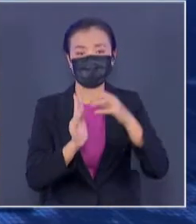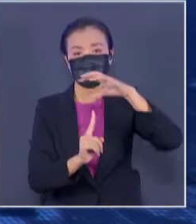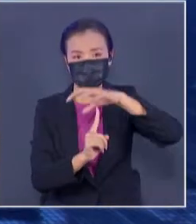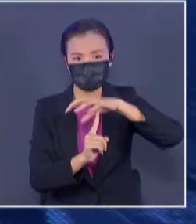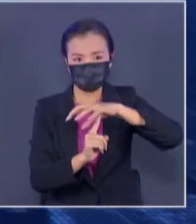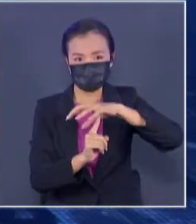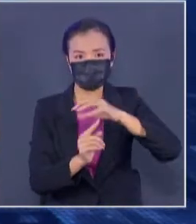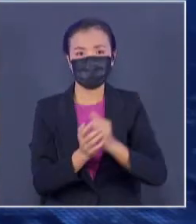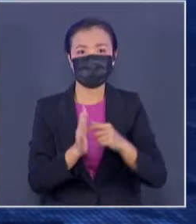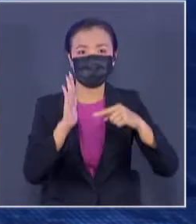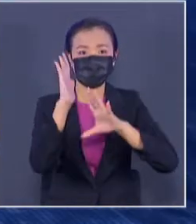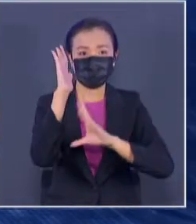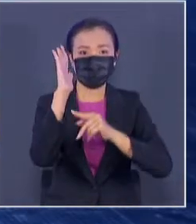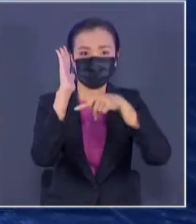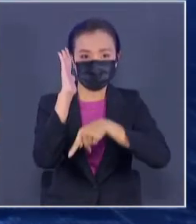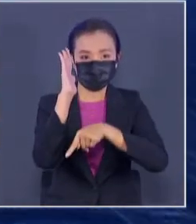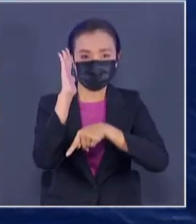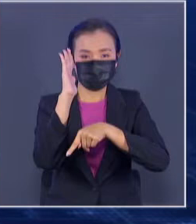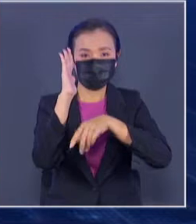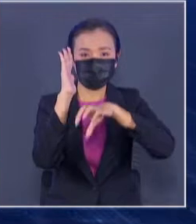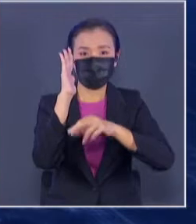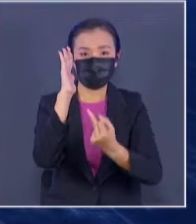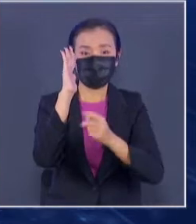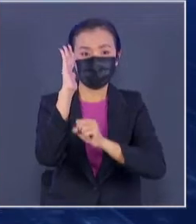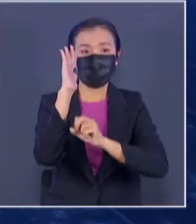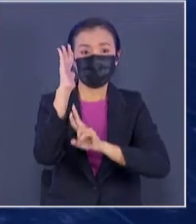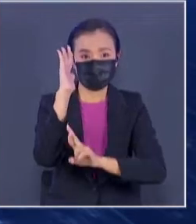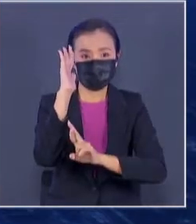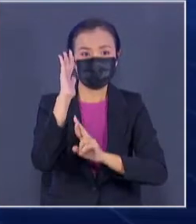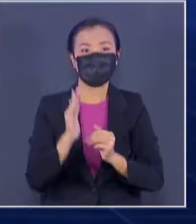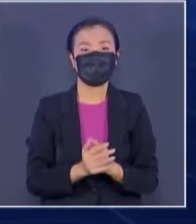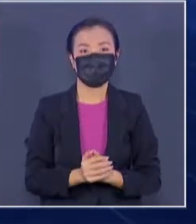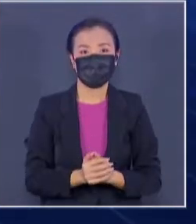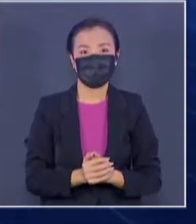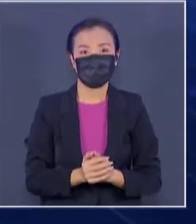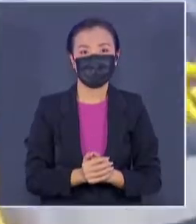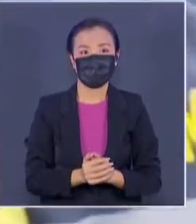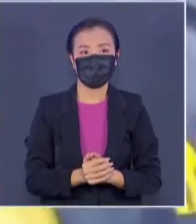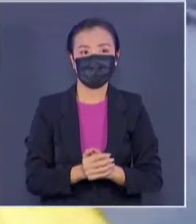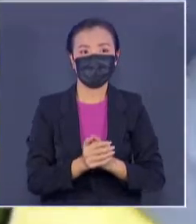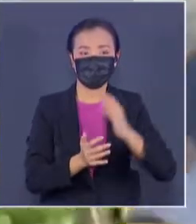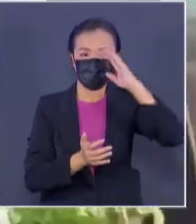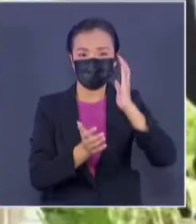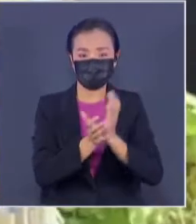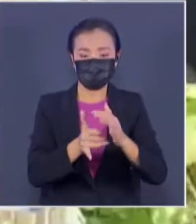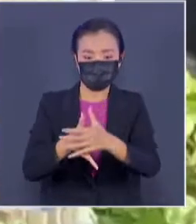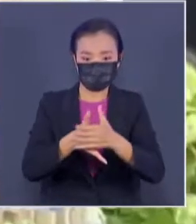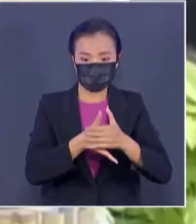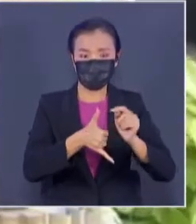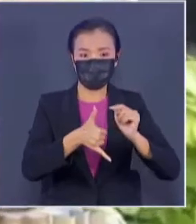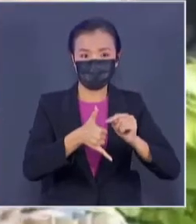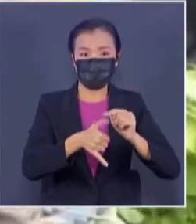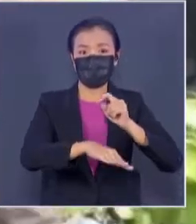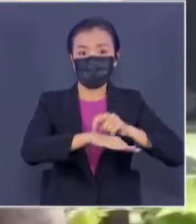าไปชุมพรและสุดท้ายไปอยู่ที่เกาะสมุยที่สุราษฎร์ธานีก่อนที่จะถูกเจ้าหน้าที่เนี่ยเข้าควบคุมตัวในช่วงเที่